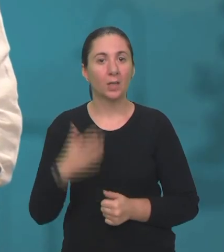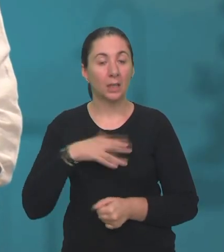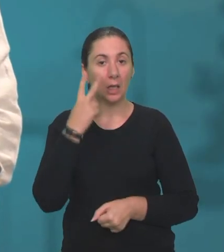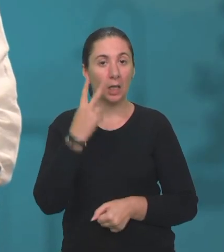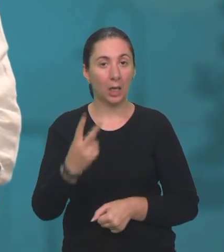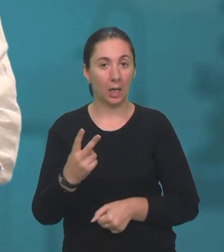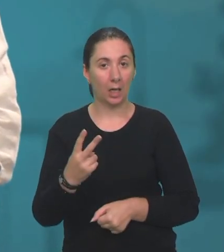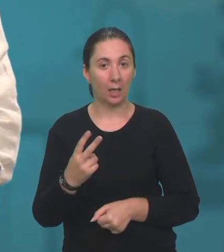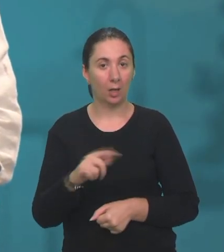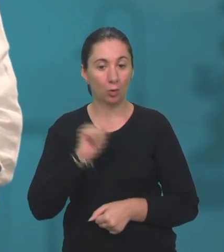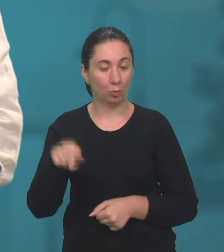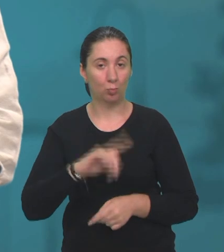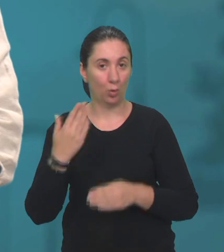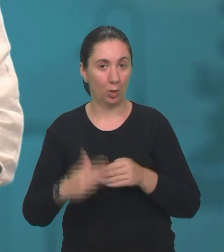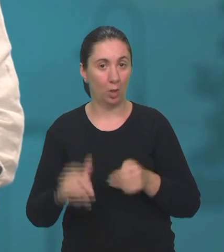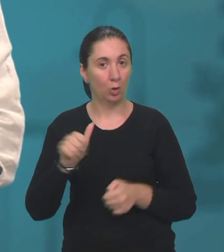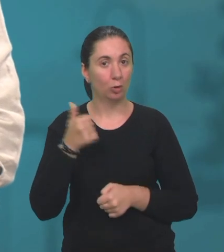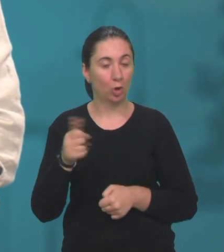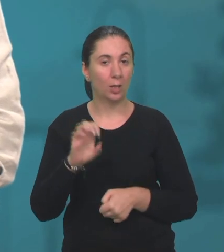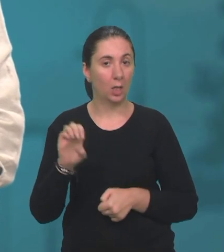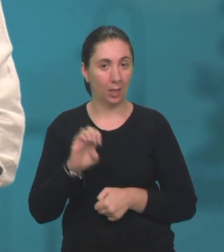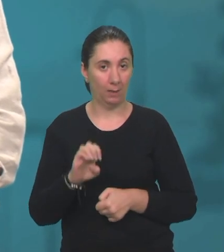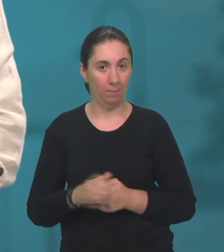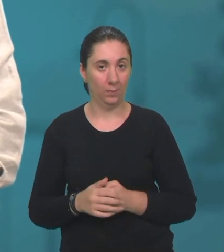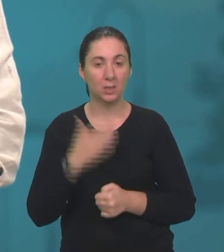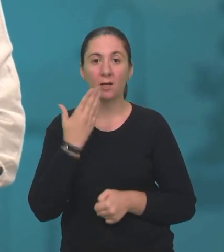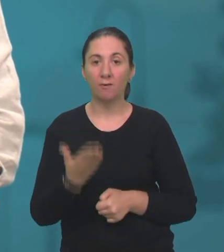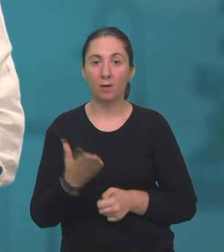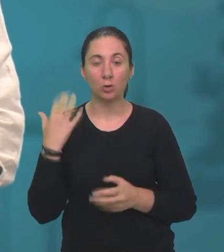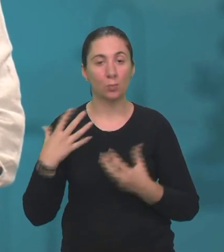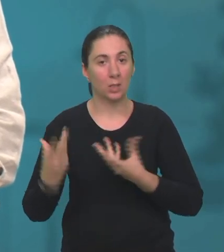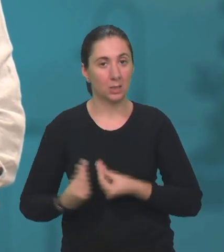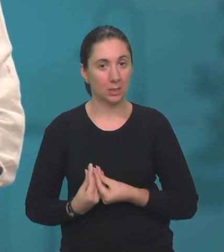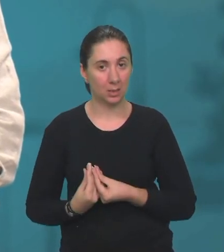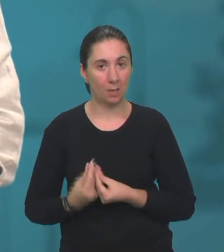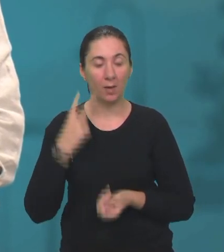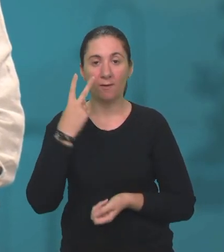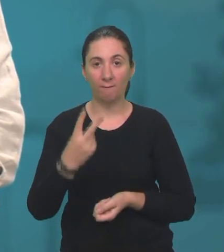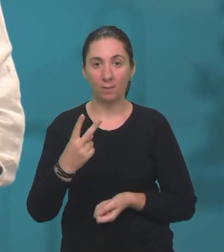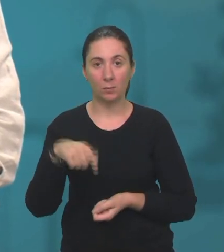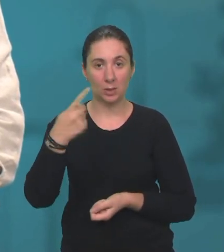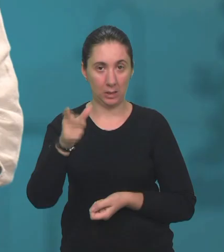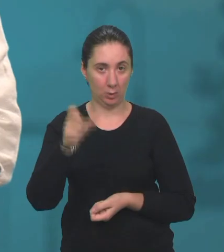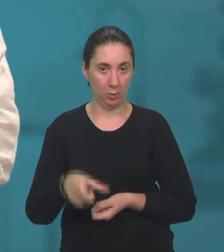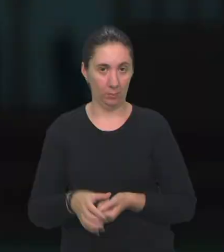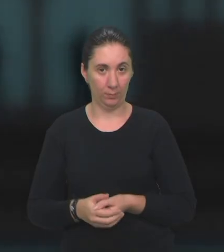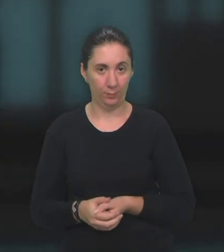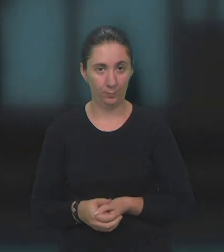Dragi gledatelji, došli smo do kraja još jedne emisije. Hvala vam što ste bili s nama i vidimo se sljedeći